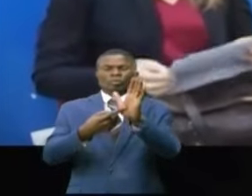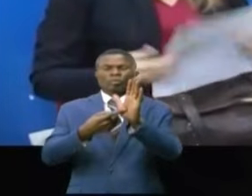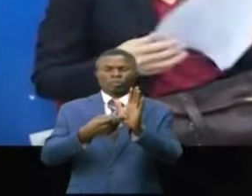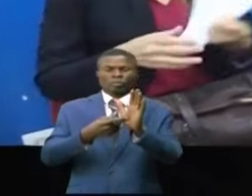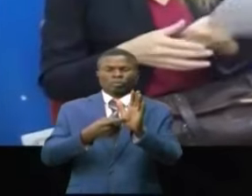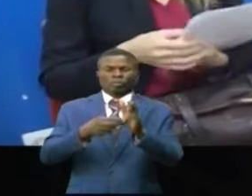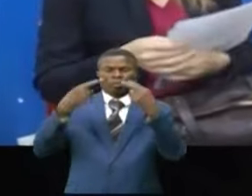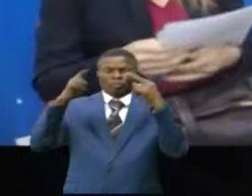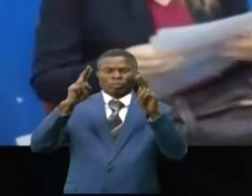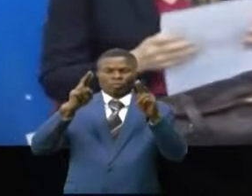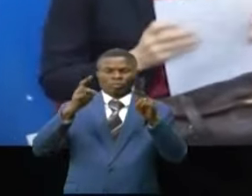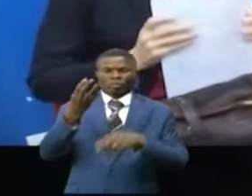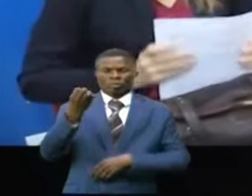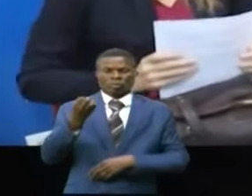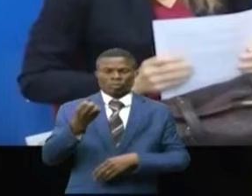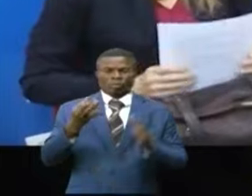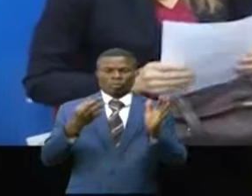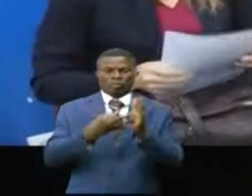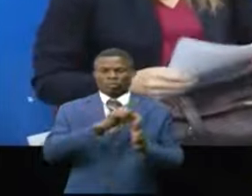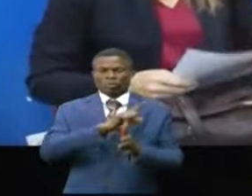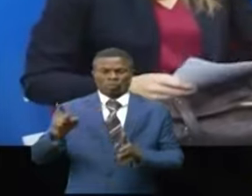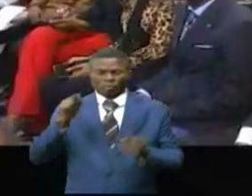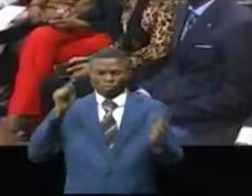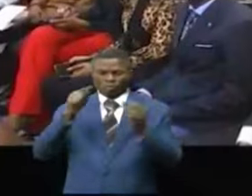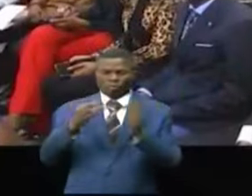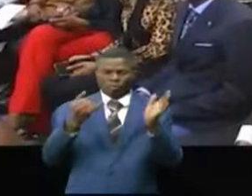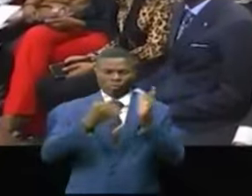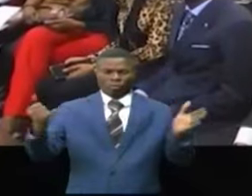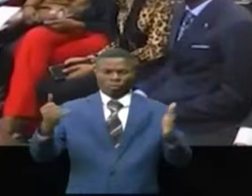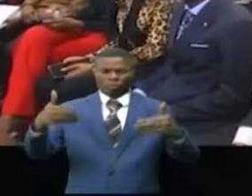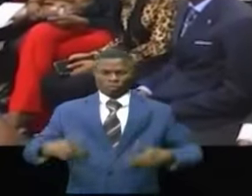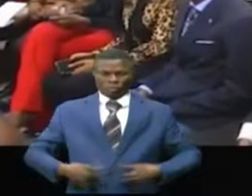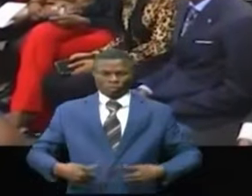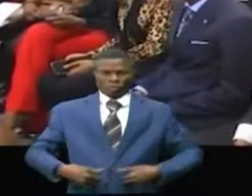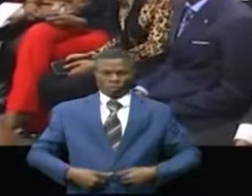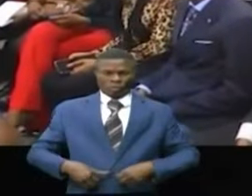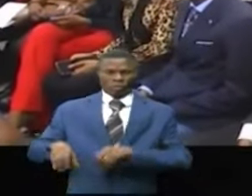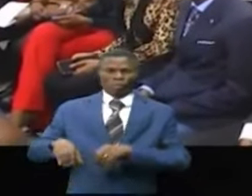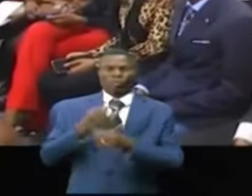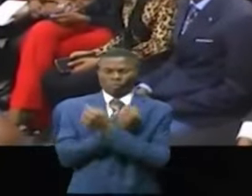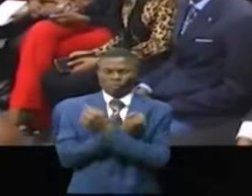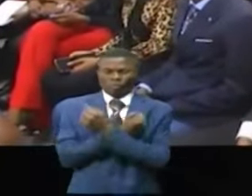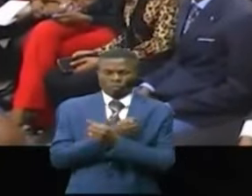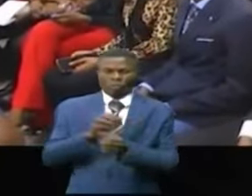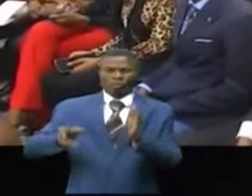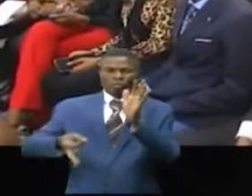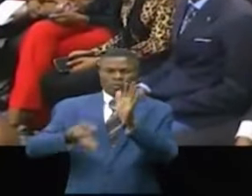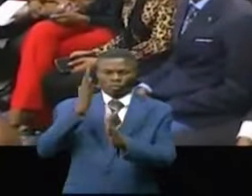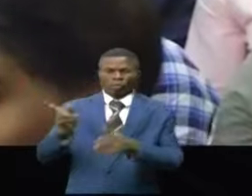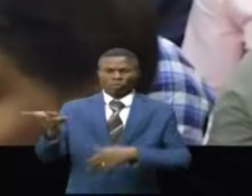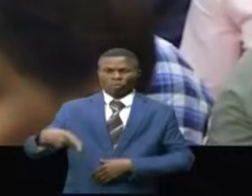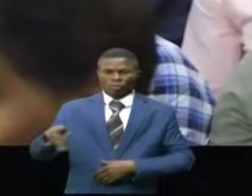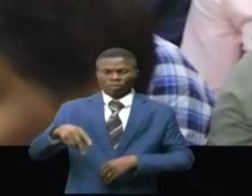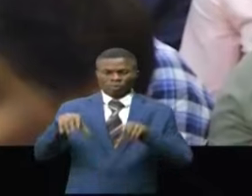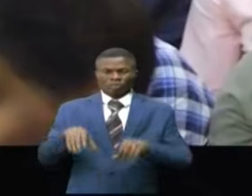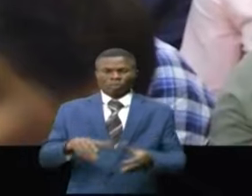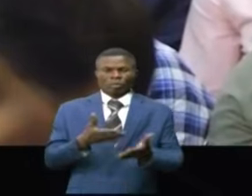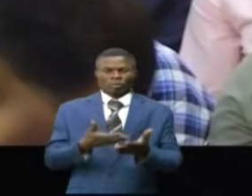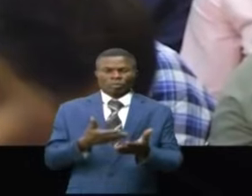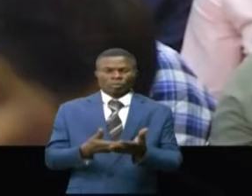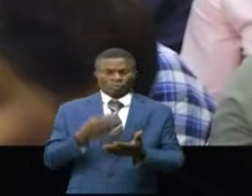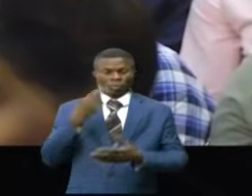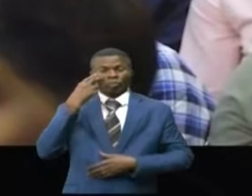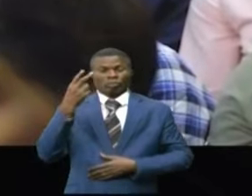atteindre environ 48 000 à 60 000 jeunes et jeunes activistes dans 13 provinces de la RDC.